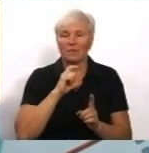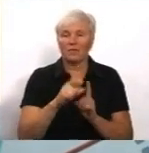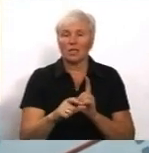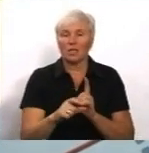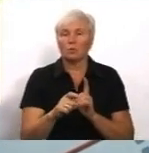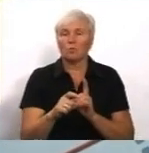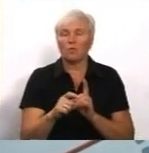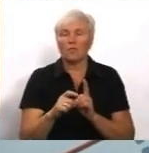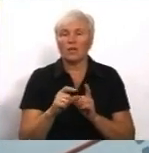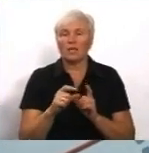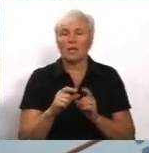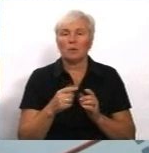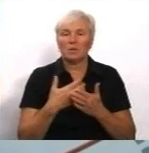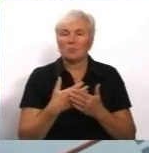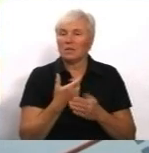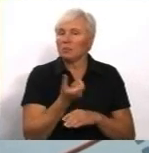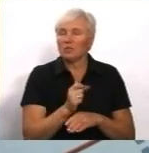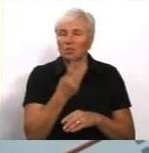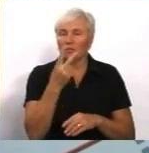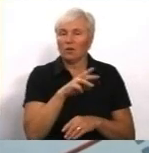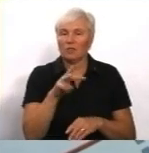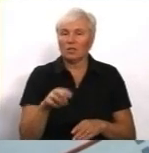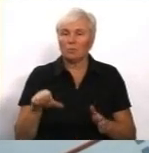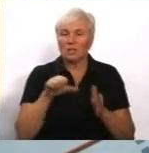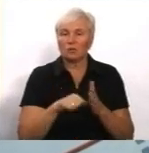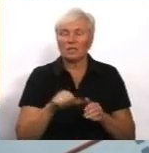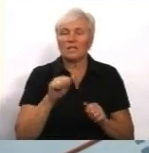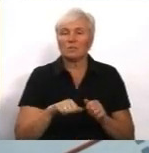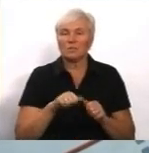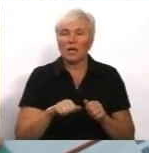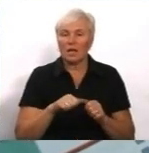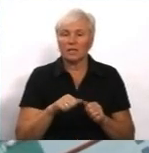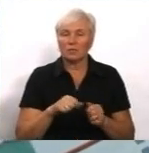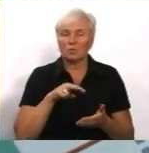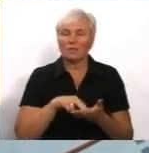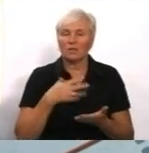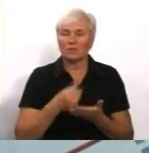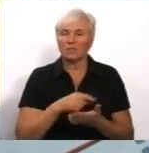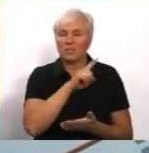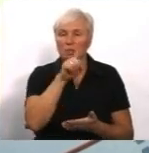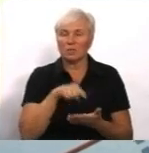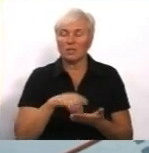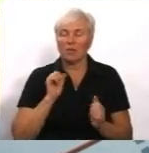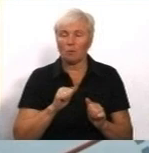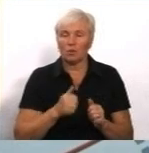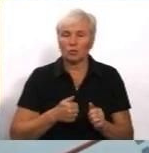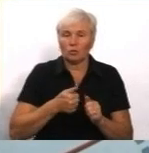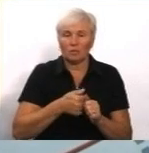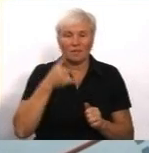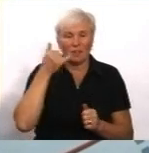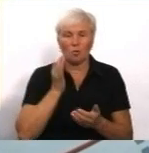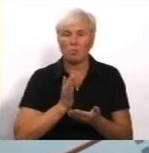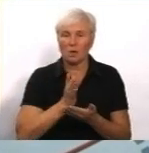перевищувати 2 хвилин. Присутні в студії експерти також поставлять свої запитання, ну а ви можете долучатись до нас за телефоном прямого ефіру